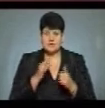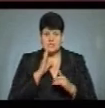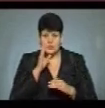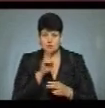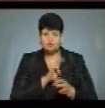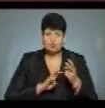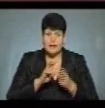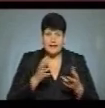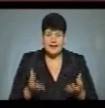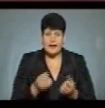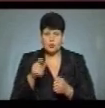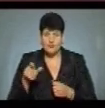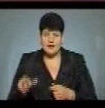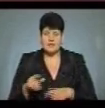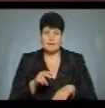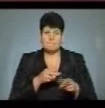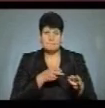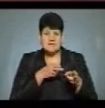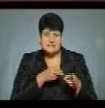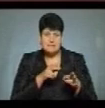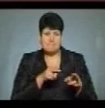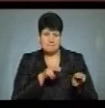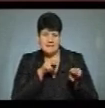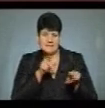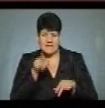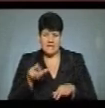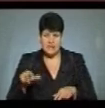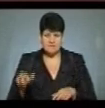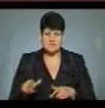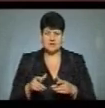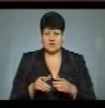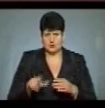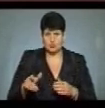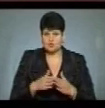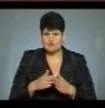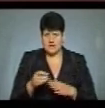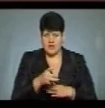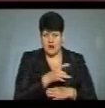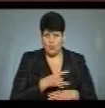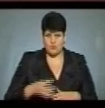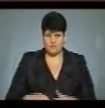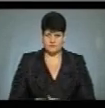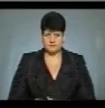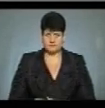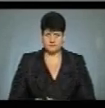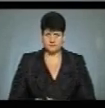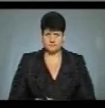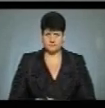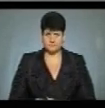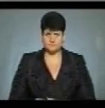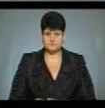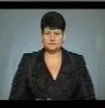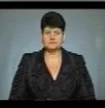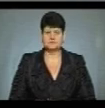шукали рятувальники, поліцейські, мисливці та жителі сусідніх районів. Як це було, бачила наша знімальна група.